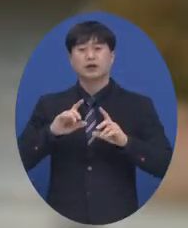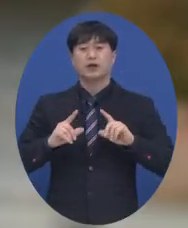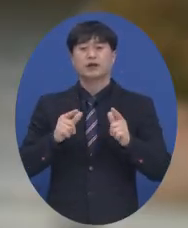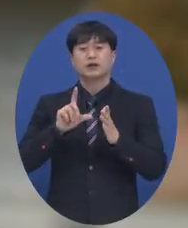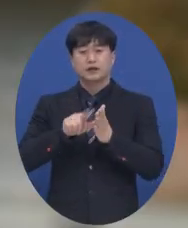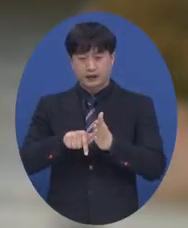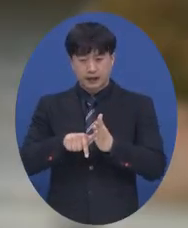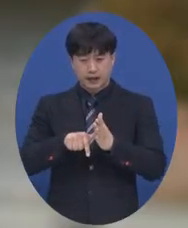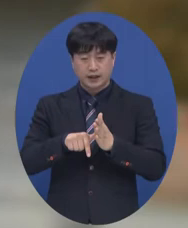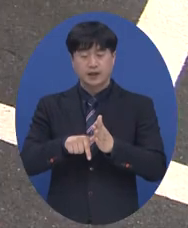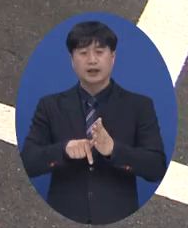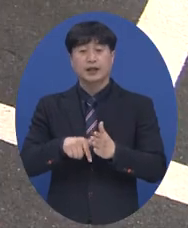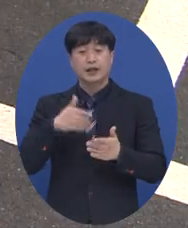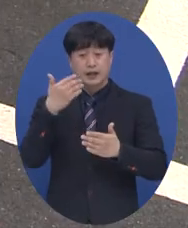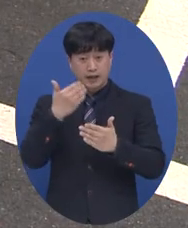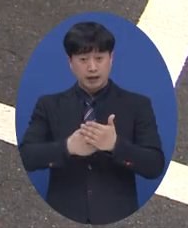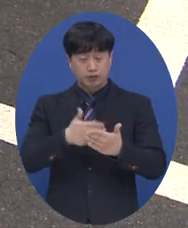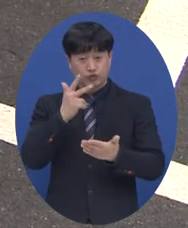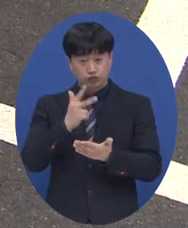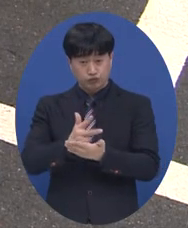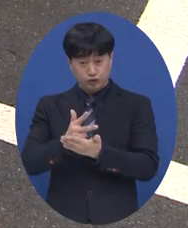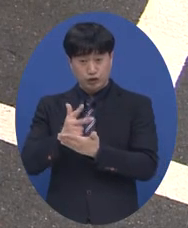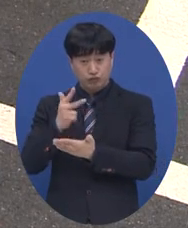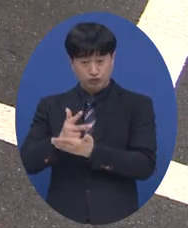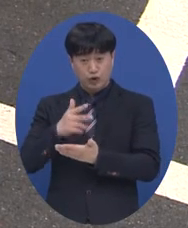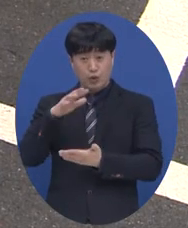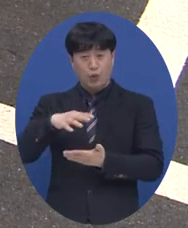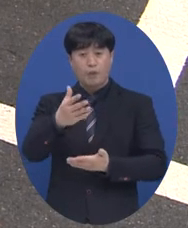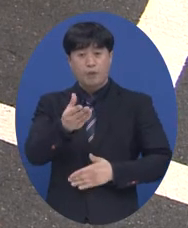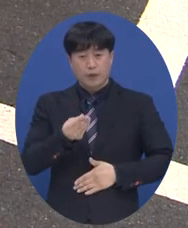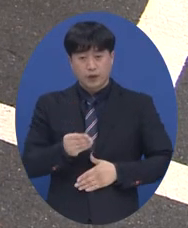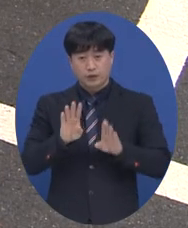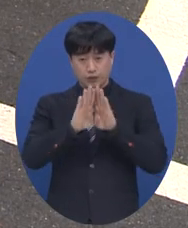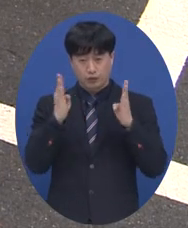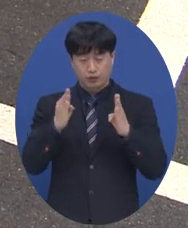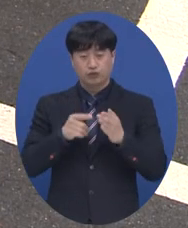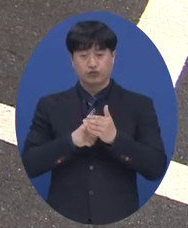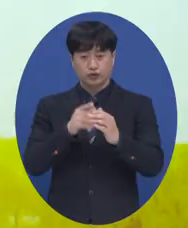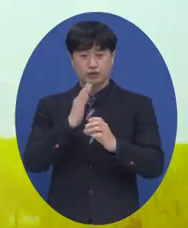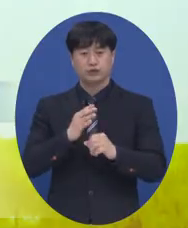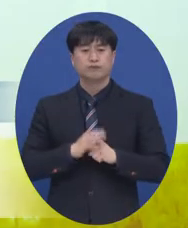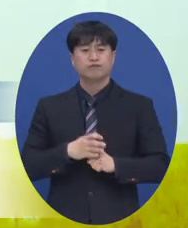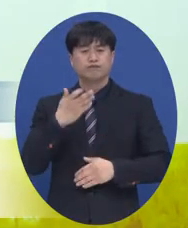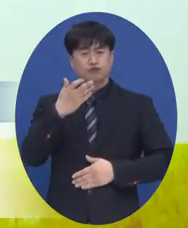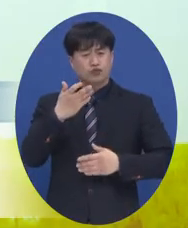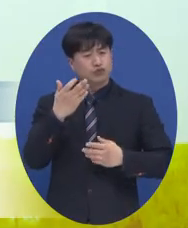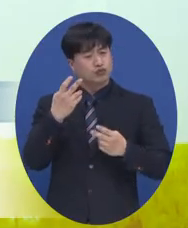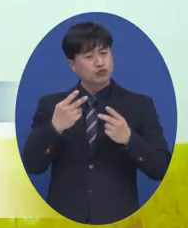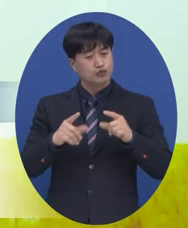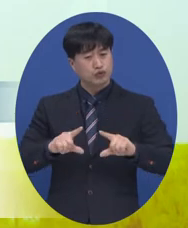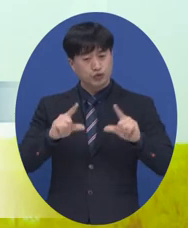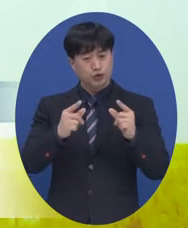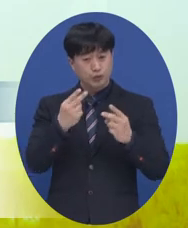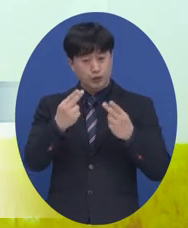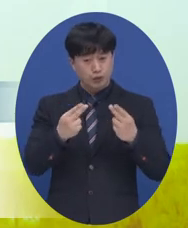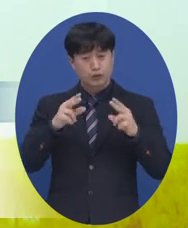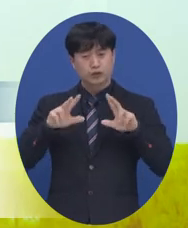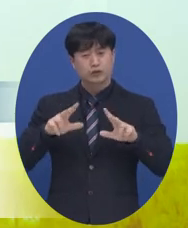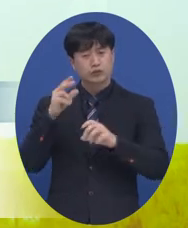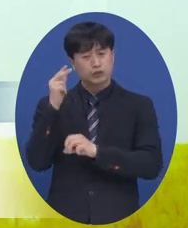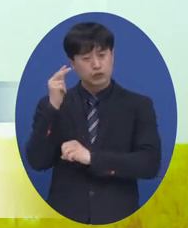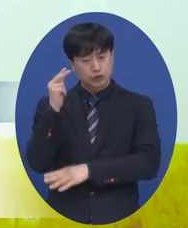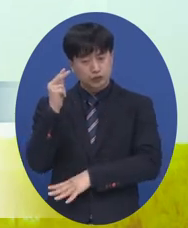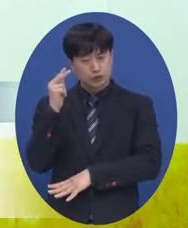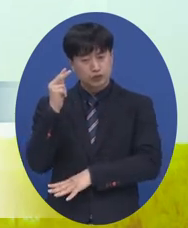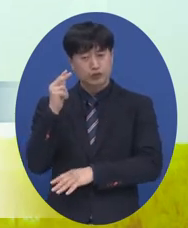사용하지 않는 시간 때에 부설 주차장을 빌려 개방하는 방안을 추진 중입니다 직구 년도 되기 위해서 지금 현재